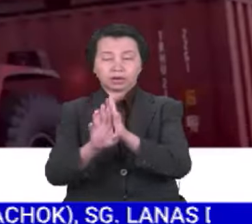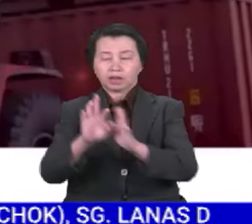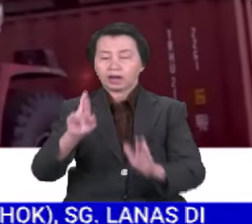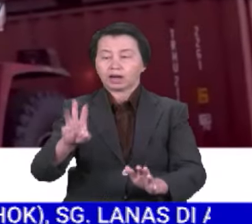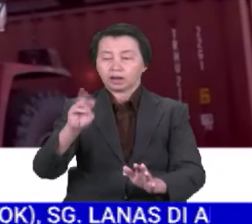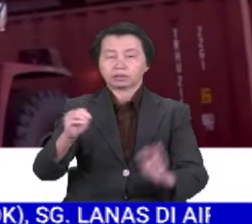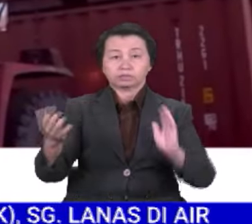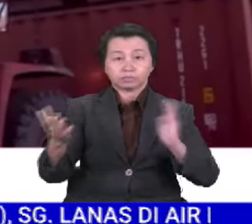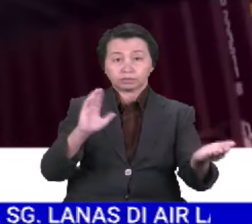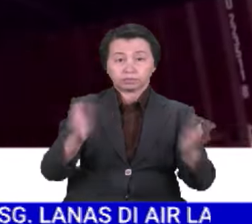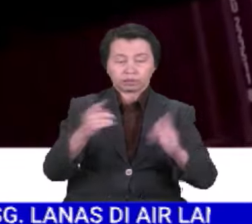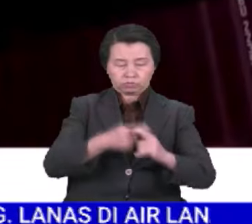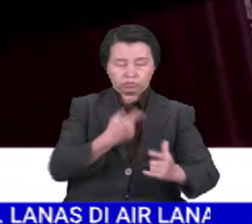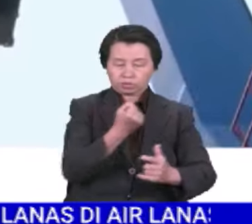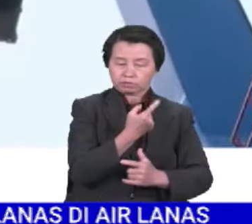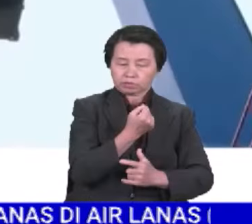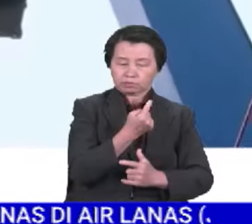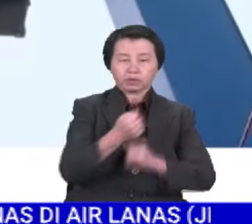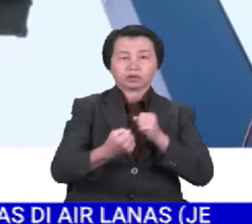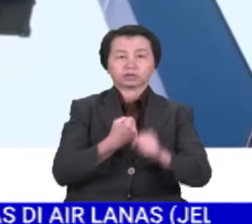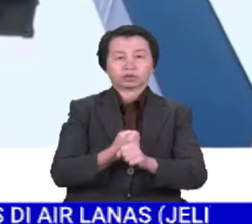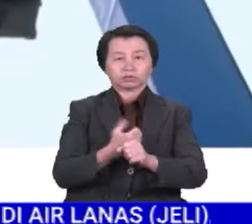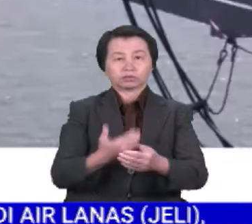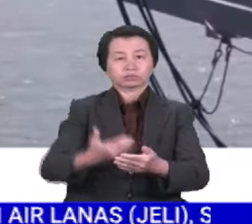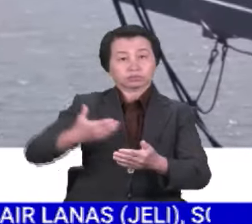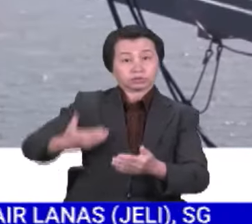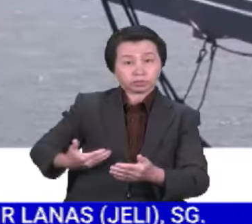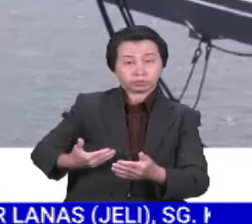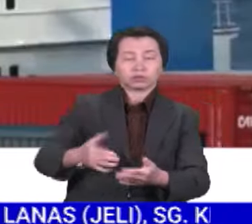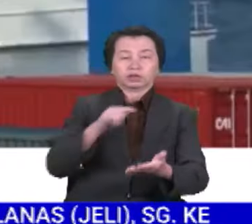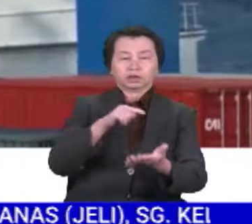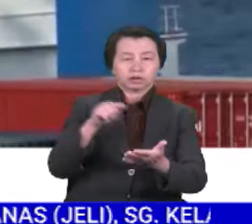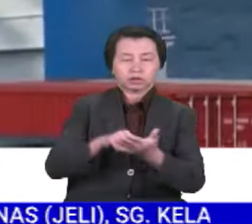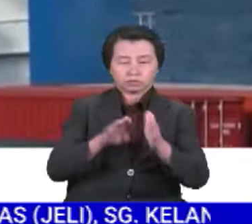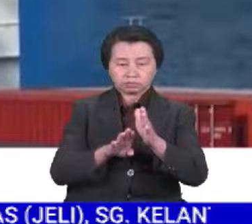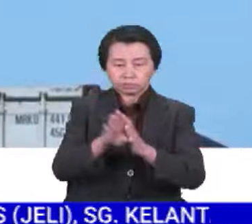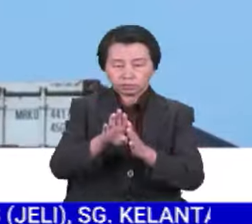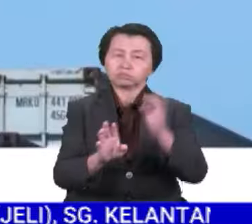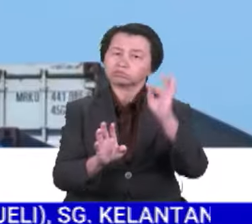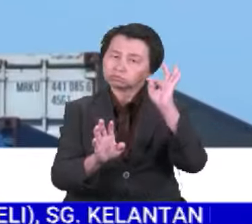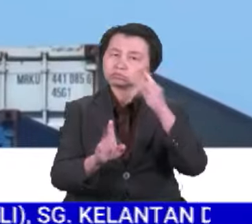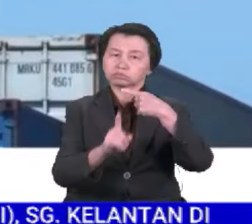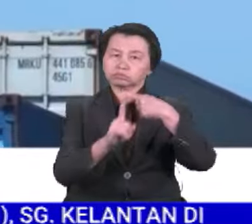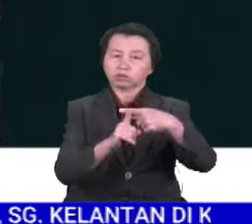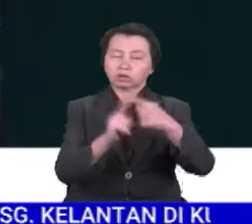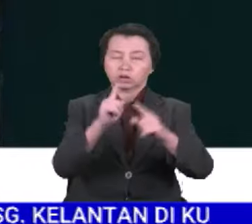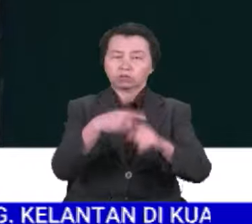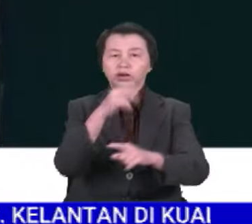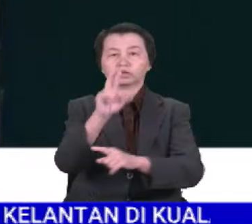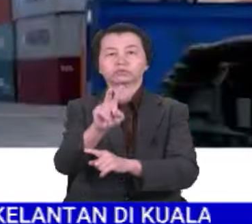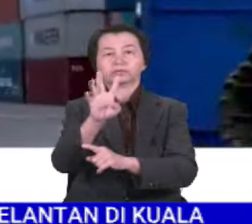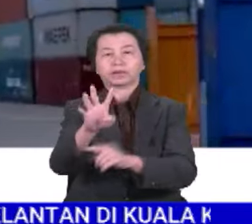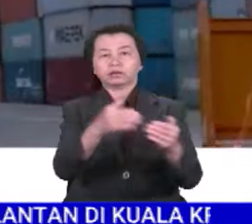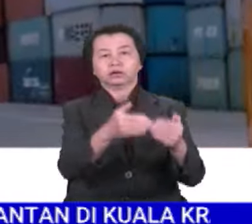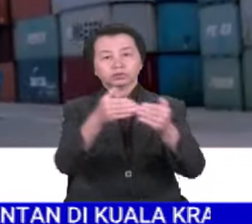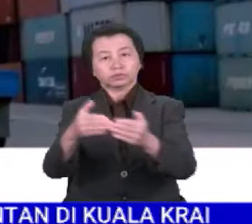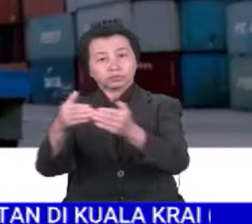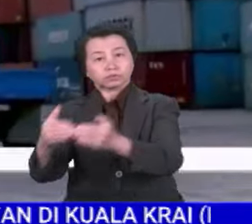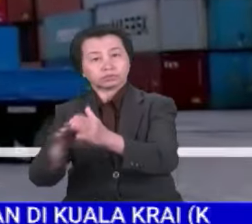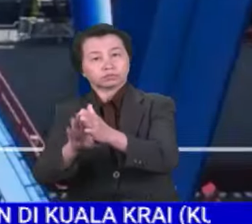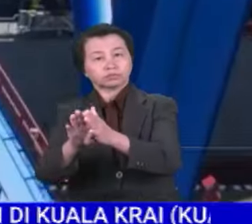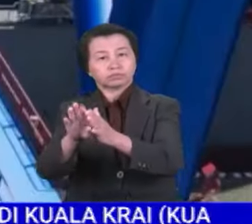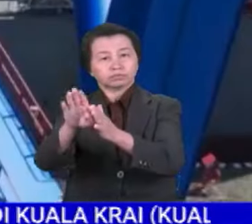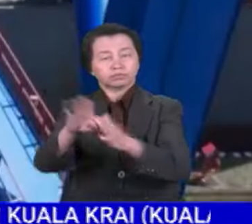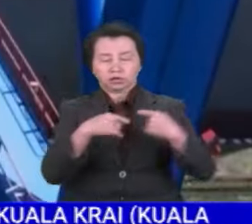billar Ringgit berbanding November tahun sebelumnya Ia juga merupakan pertumbuhan positif bulan ke-24 berturut-turut